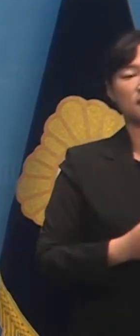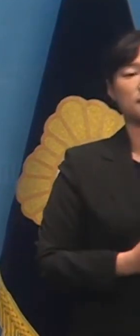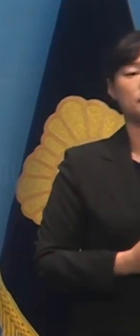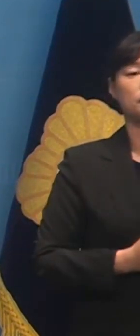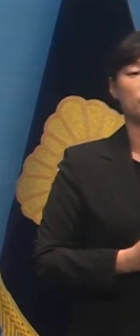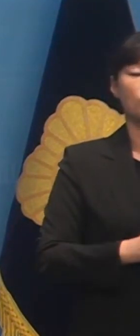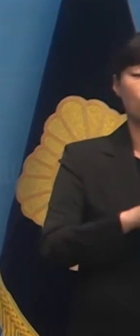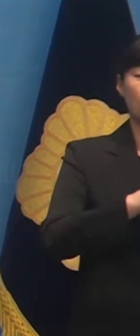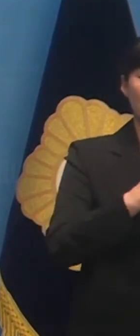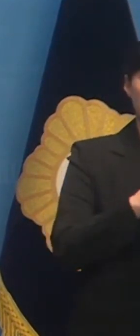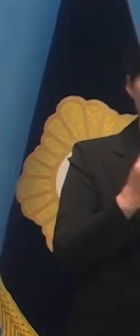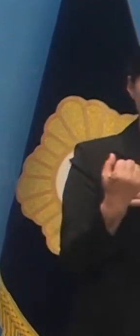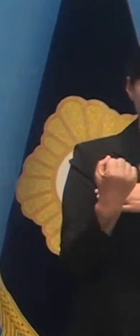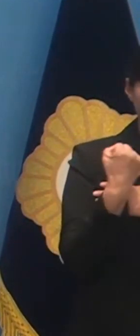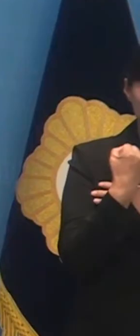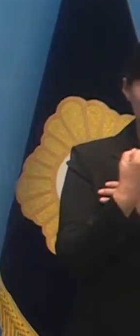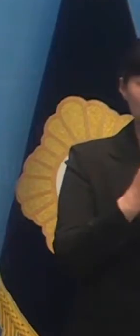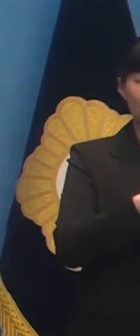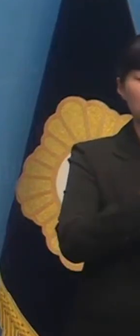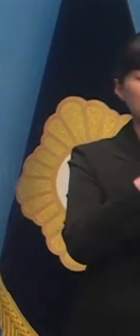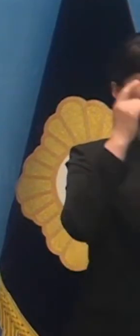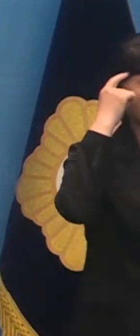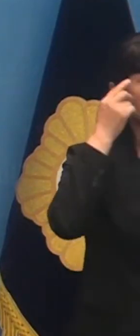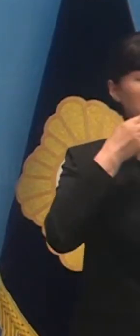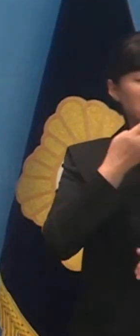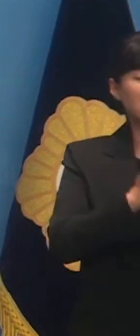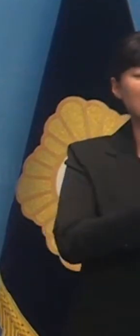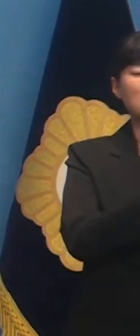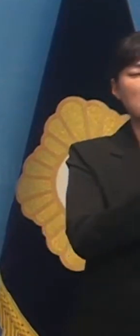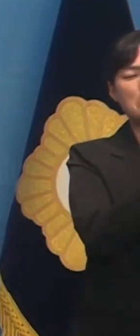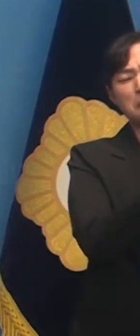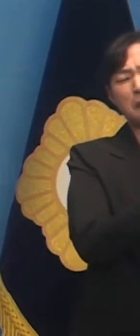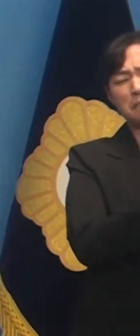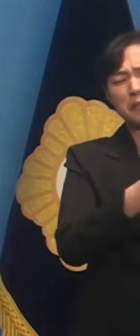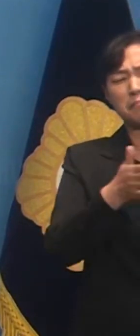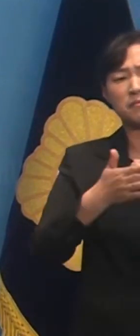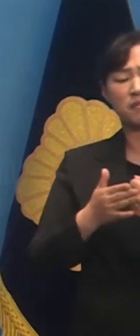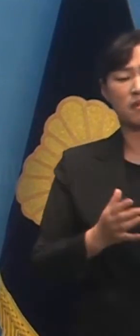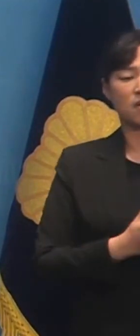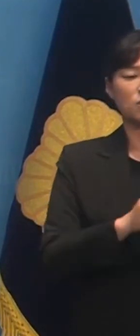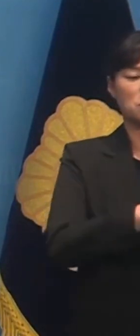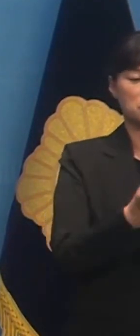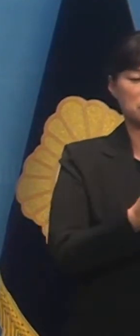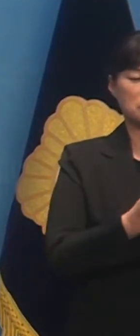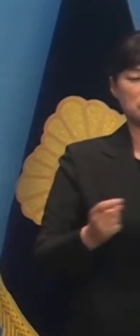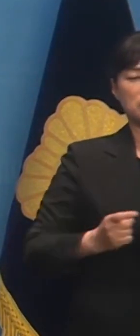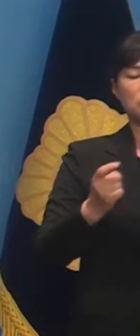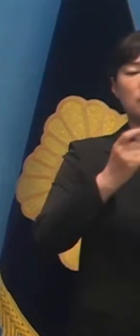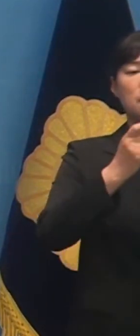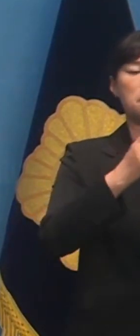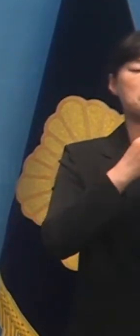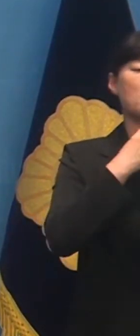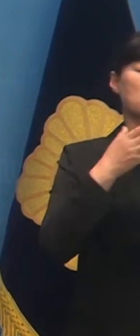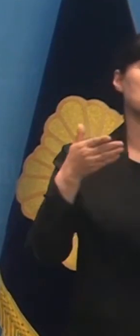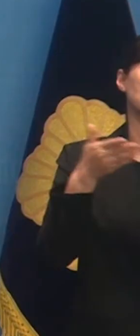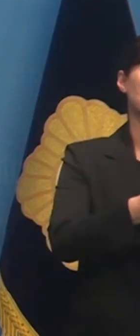국민의힘이 국민을 안중에 없는 듯 남탓 공방과 당권 싸움에만 골몰하고 있습니다.